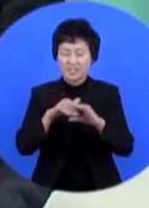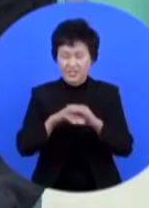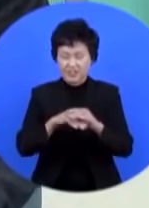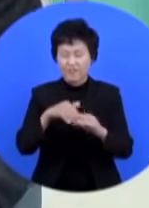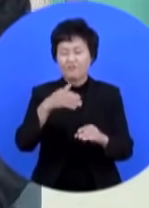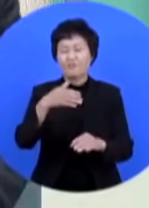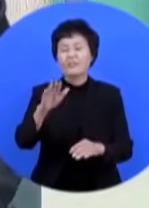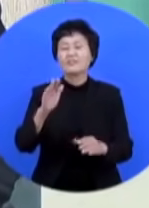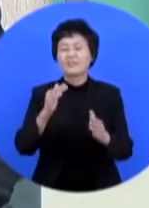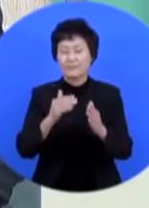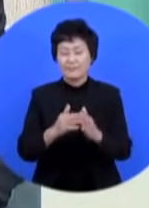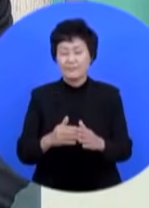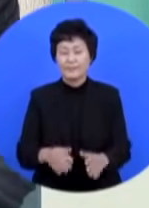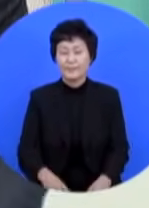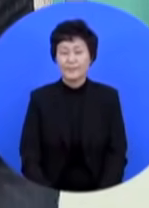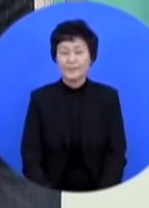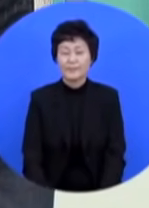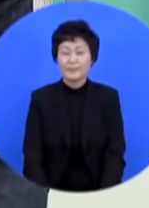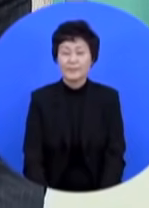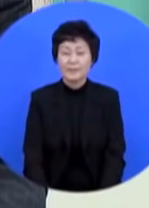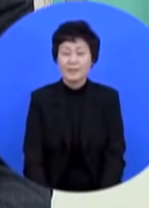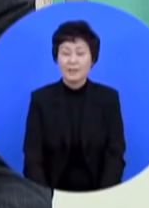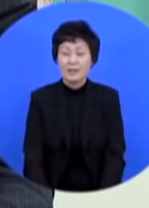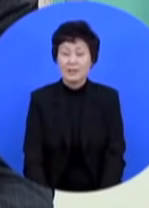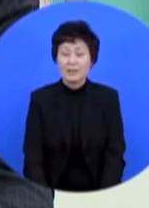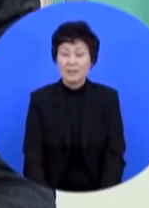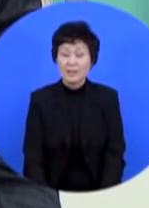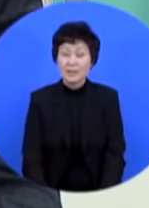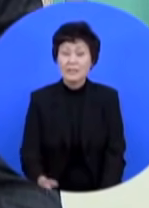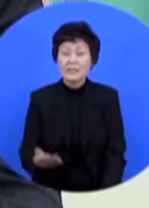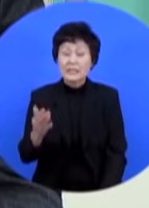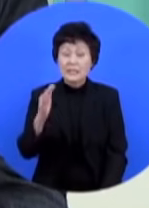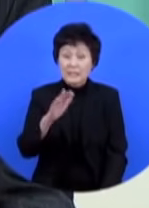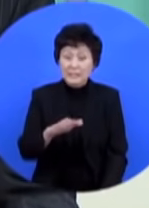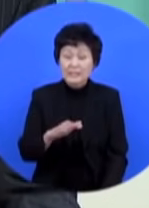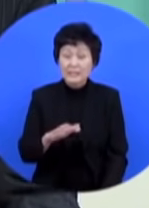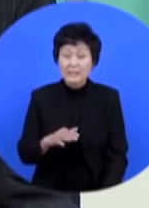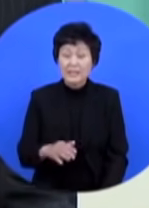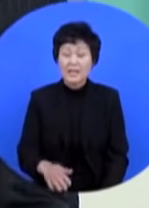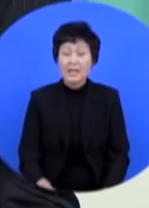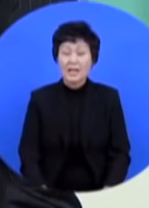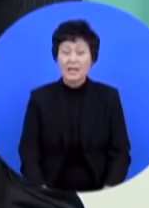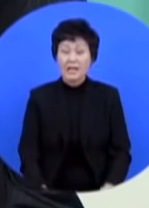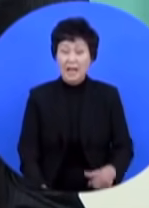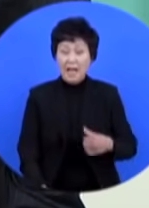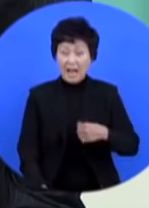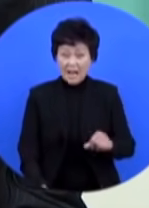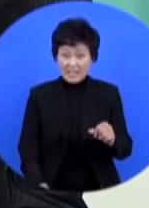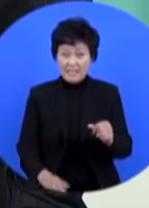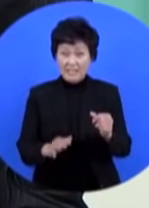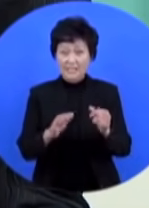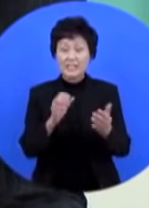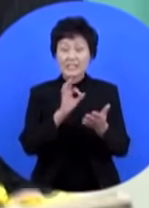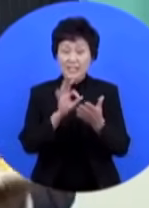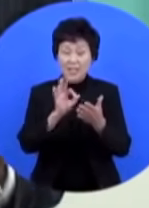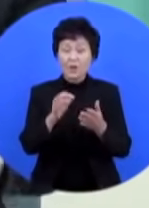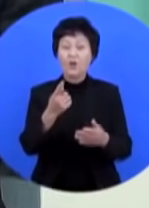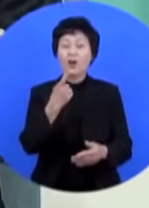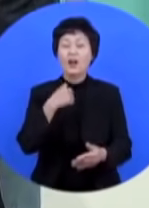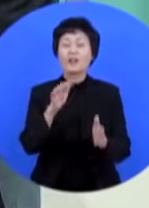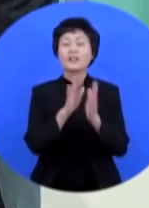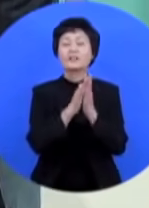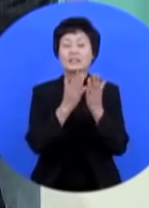요한군 있잖아요. 네. 그 저 저기 지금 책하고 찬송가를 좀 유품으로 갖고 왔는데. 네네. 아우. 예, 조심해야